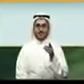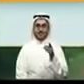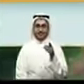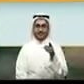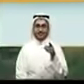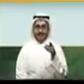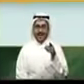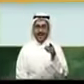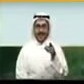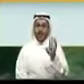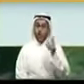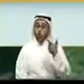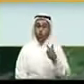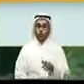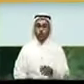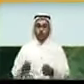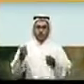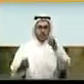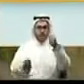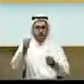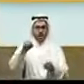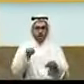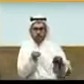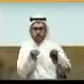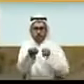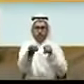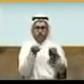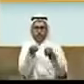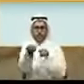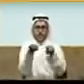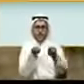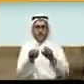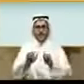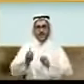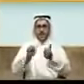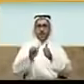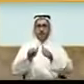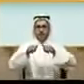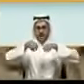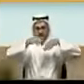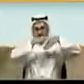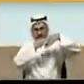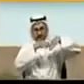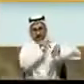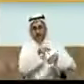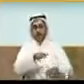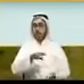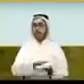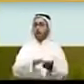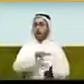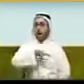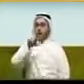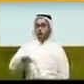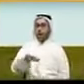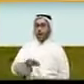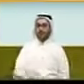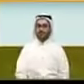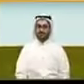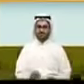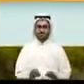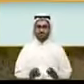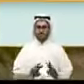نافس مواطنه الإسباني أندريو لاكونديجي في سباق على منحدر في البرتغال. المنافسة